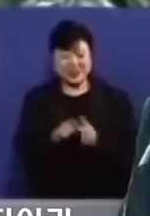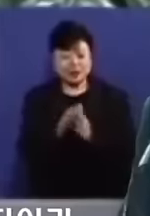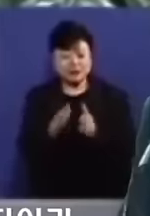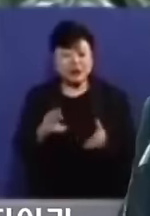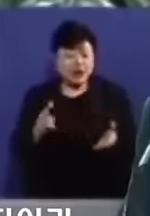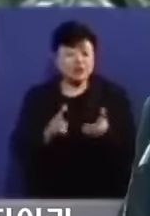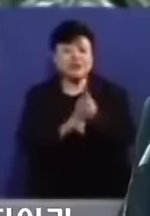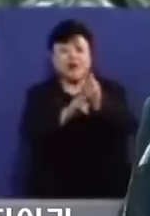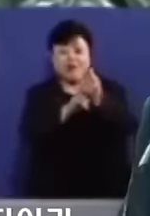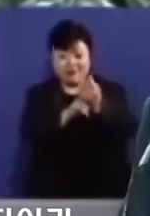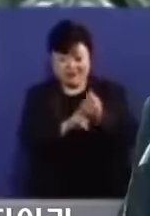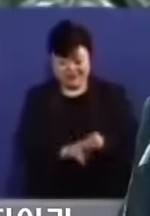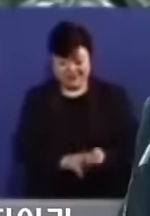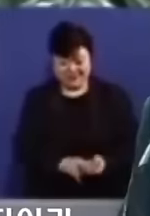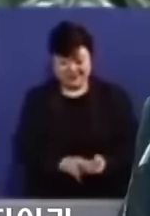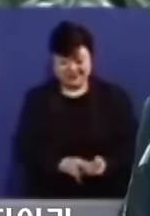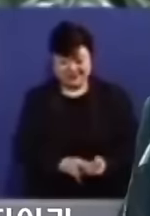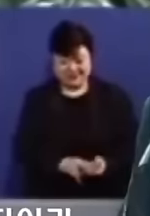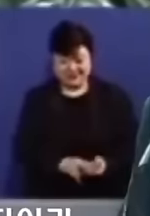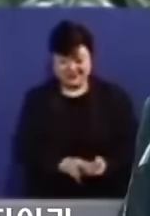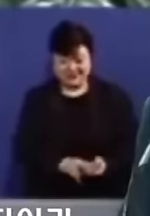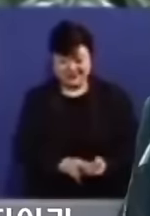그때부터 기적까지